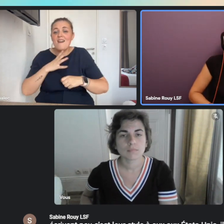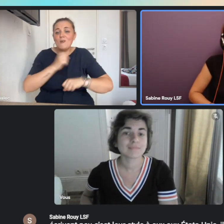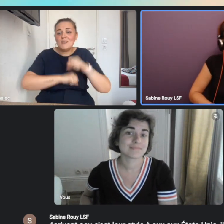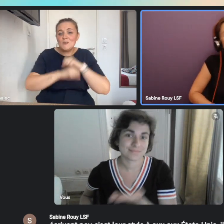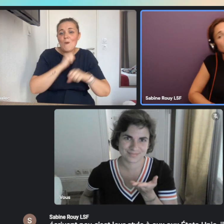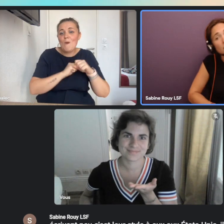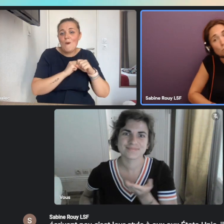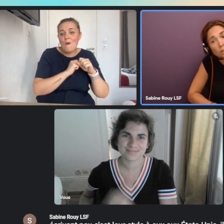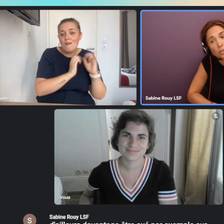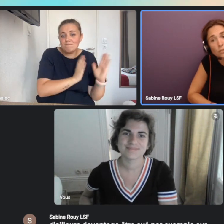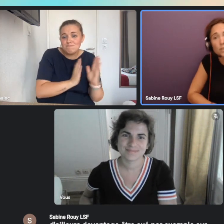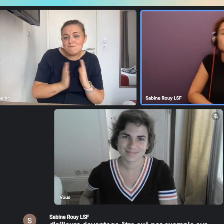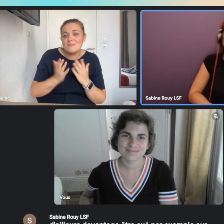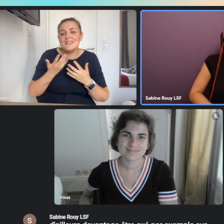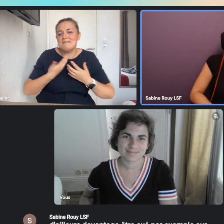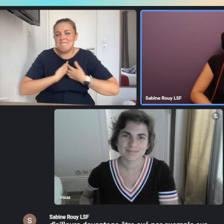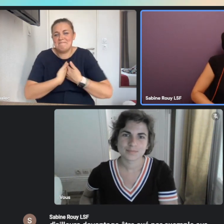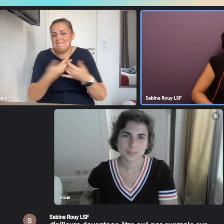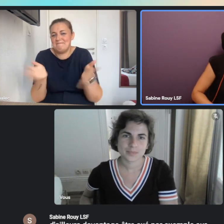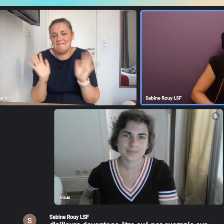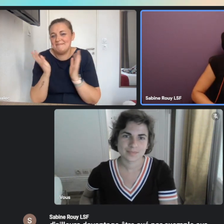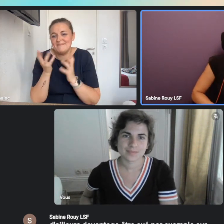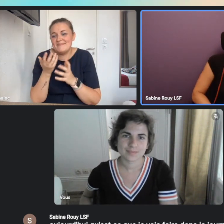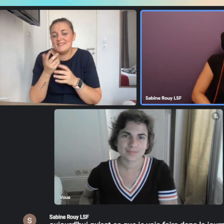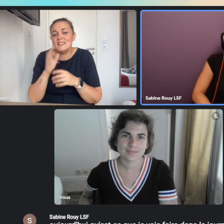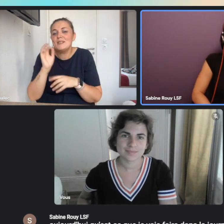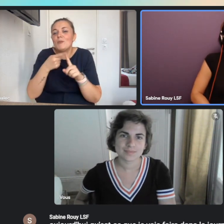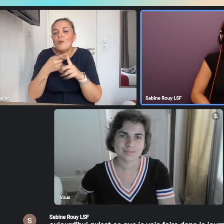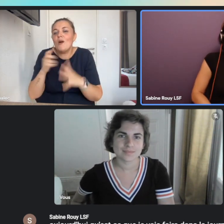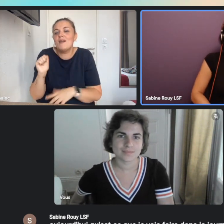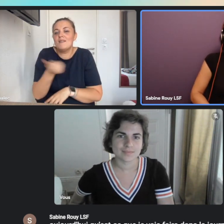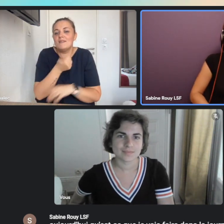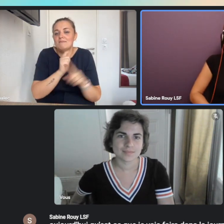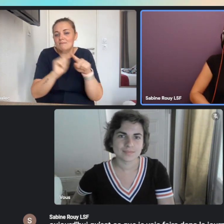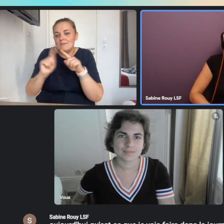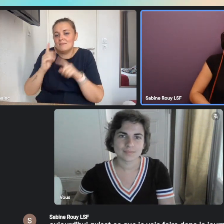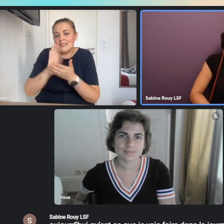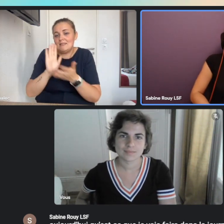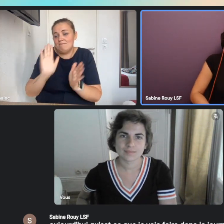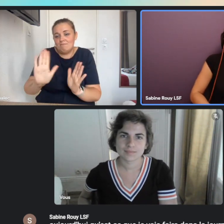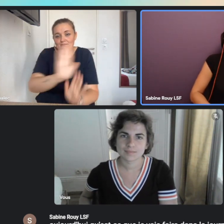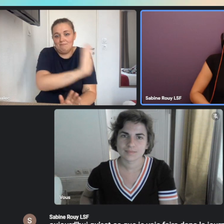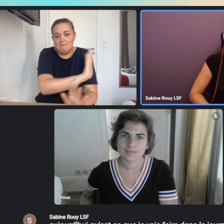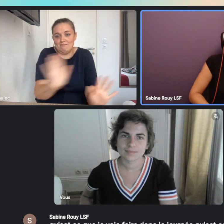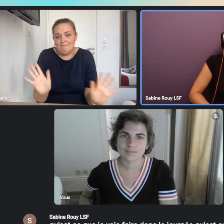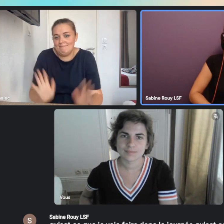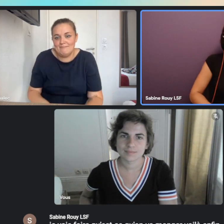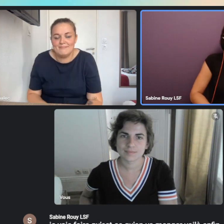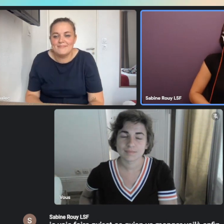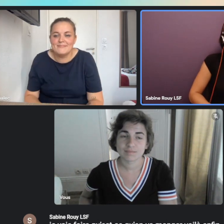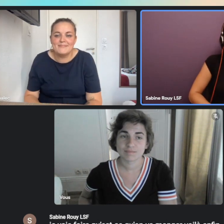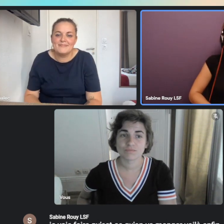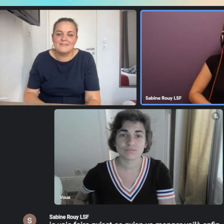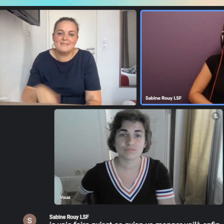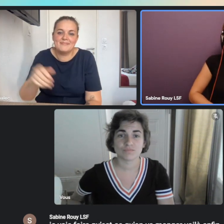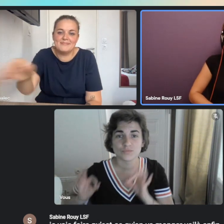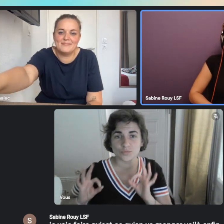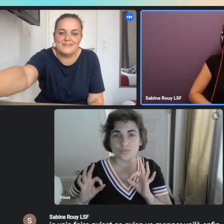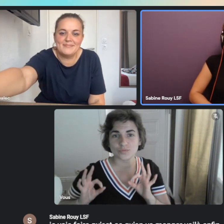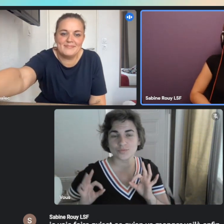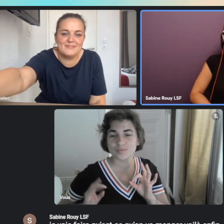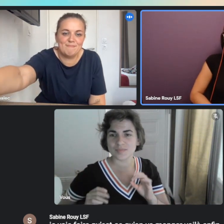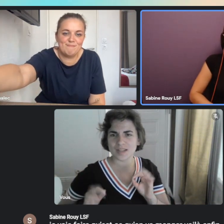On peut avoir une organisation davantage visuelle, une organisation plus carrée. C'est vraiment propre. L'important, c'est que justement, chacun puisse